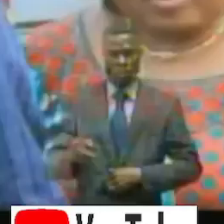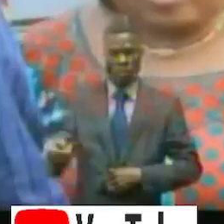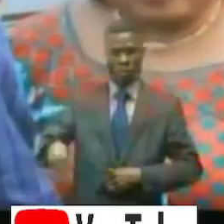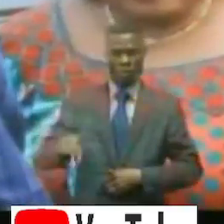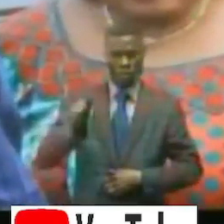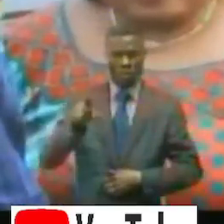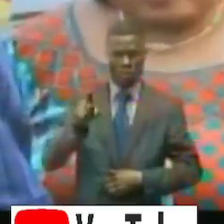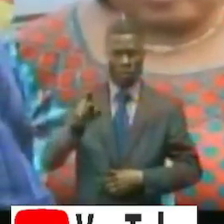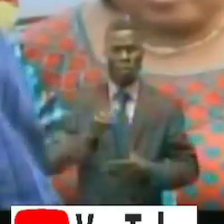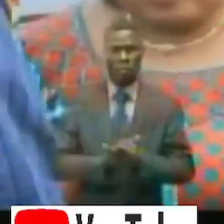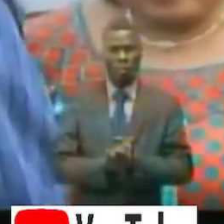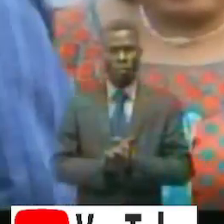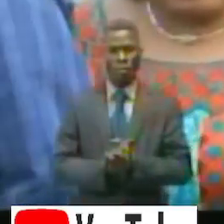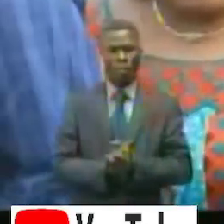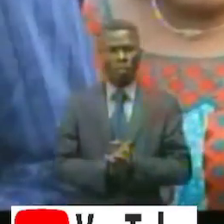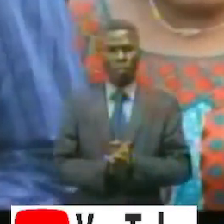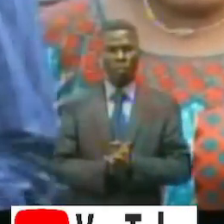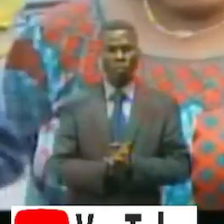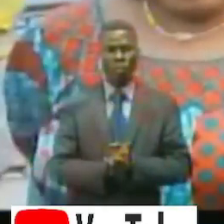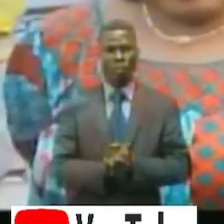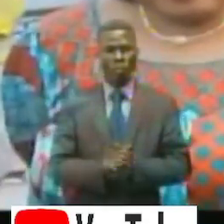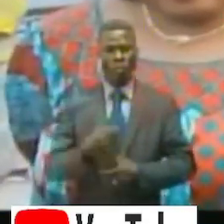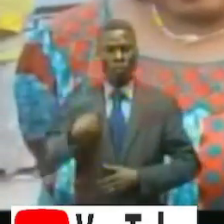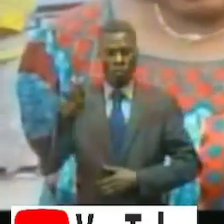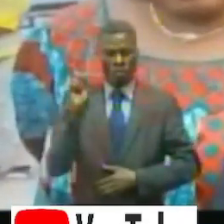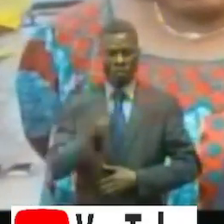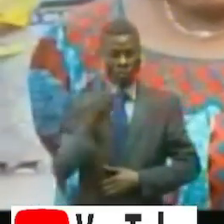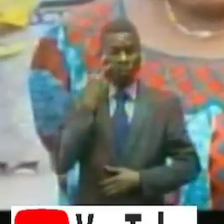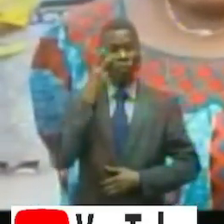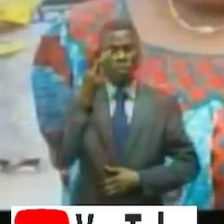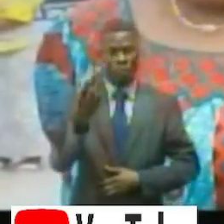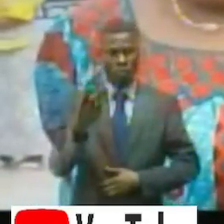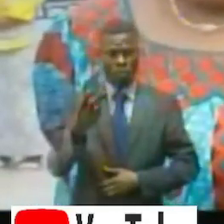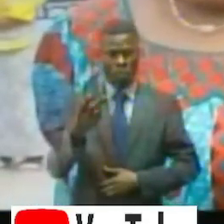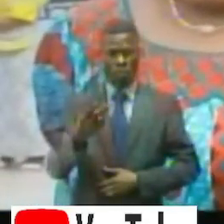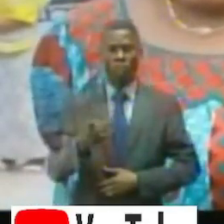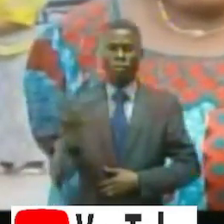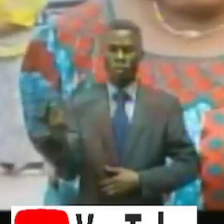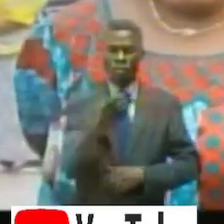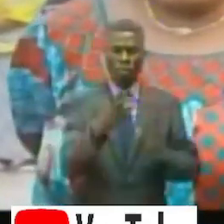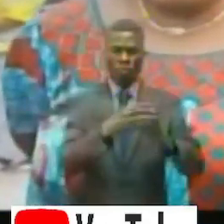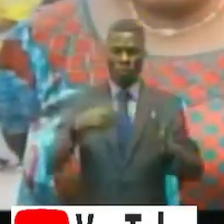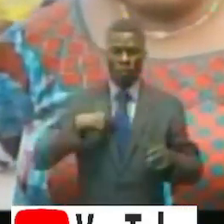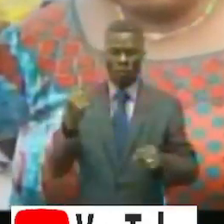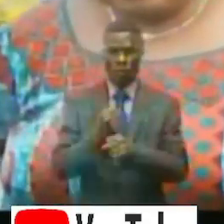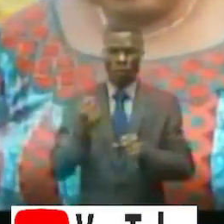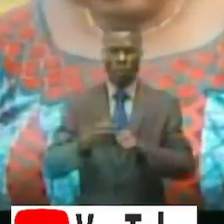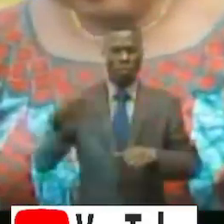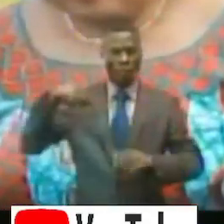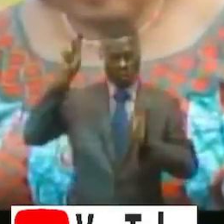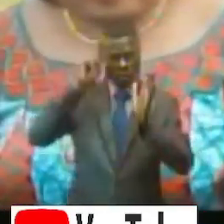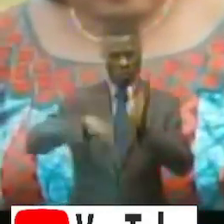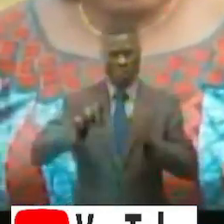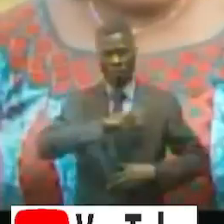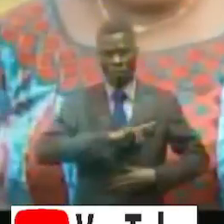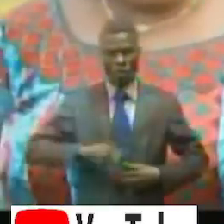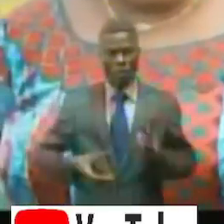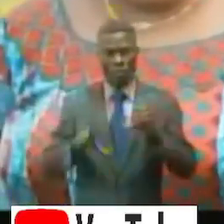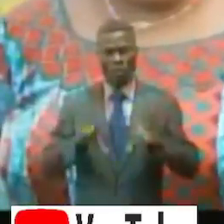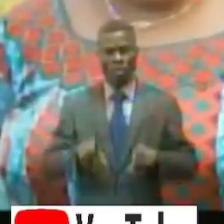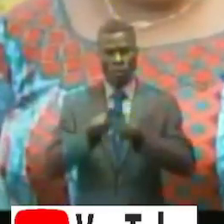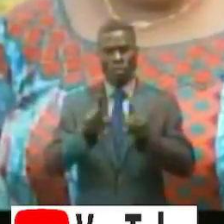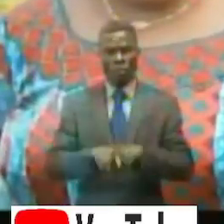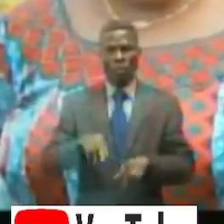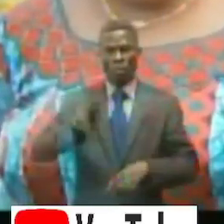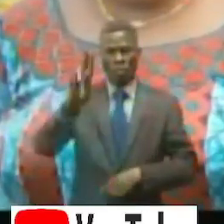pays. War crimes against humanity. Nous sommes venus pour voir comment nous pouvons ensemble travailler avec le gouvernement de la République démocratique du Congo et la